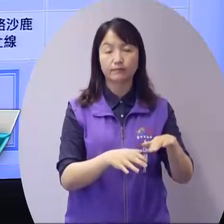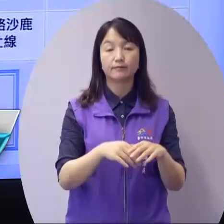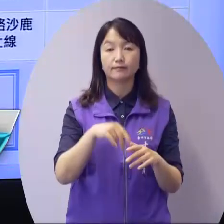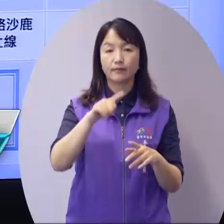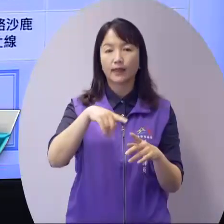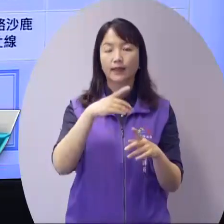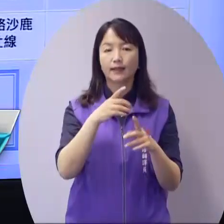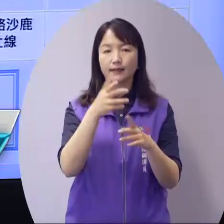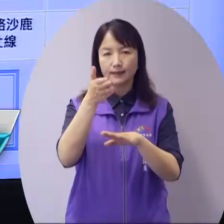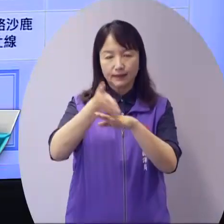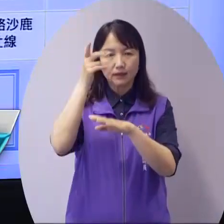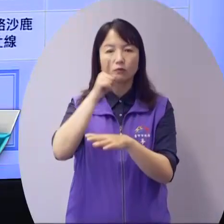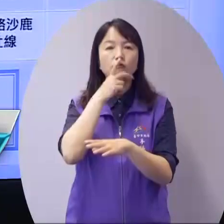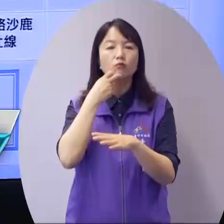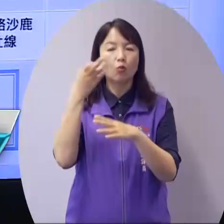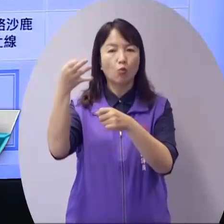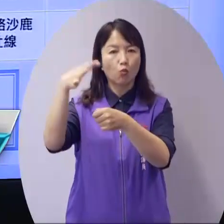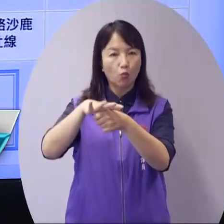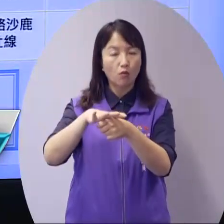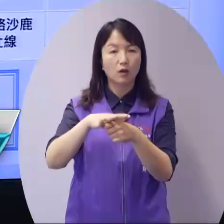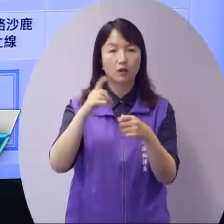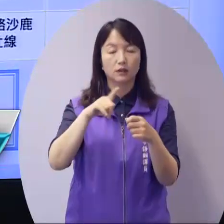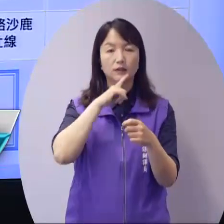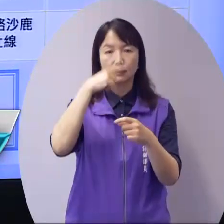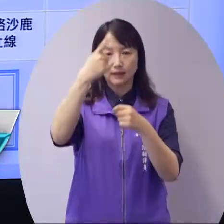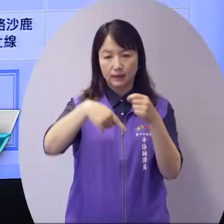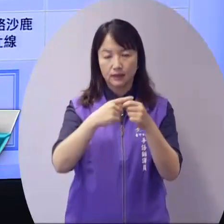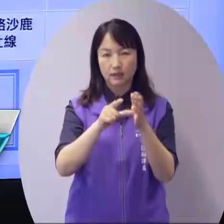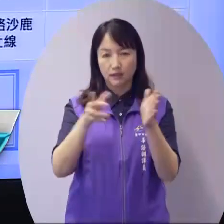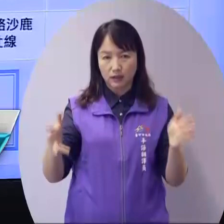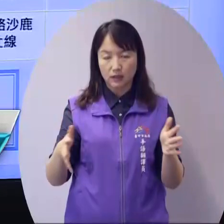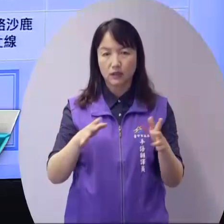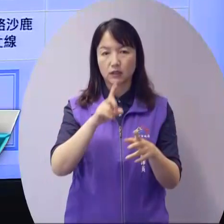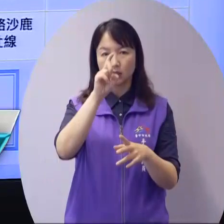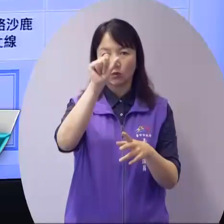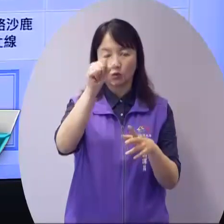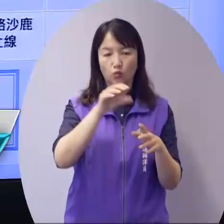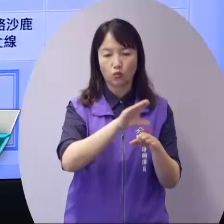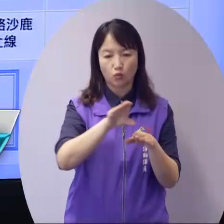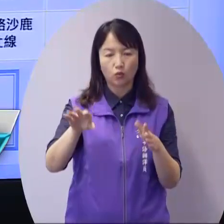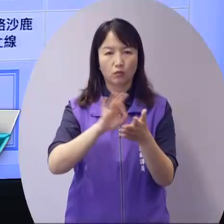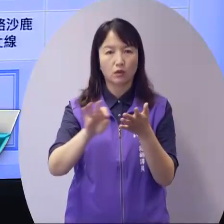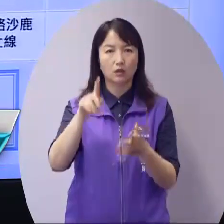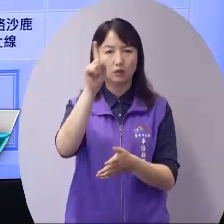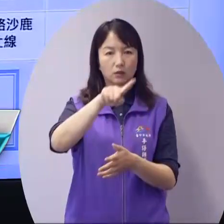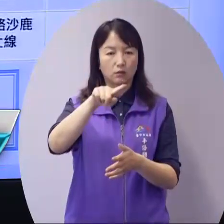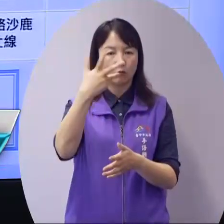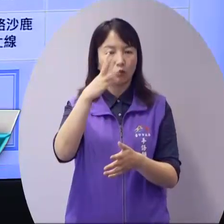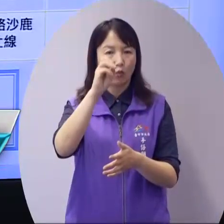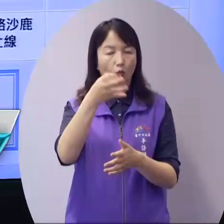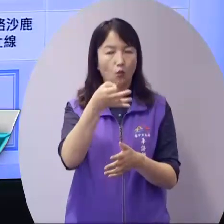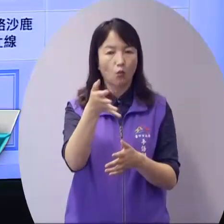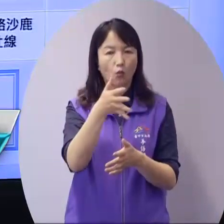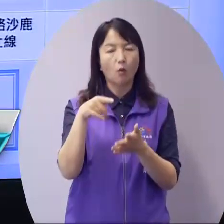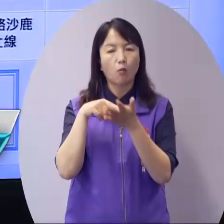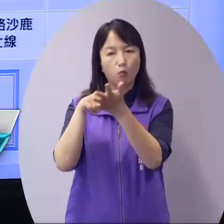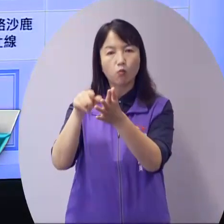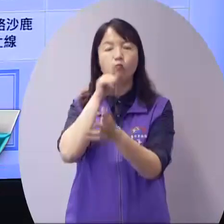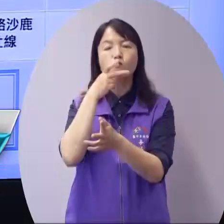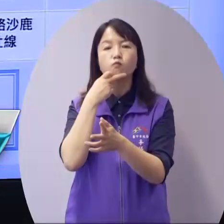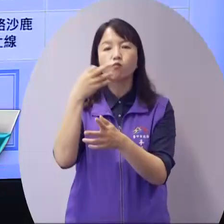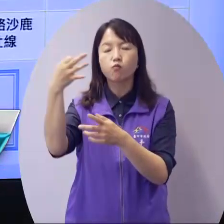谢中央的补助，事实上我们在整年度的这个15条路线预估1800多万里面，我们也争取到中央